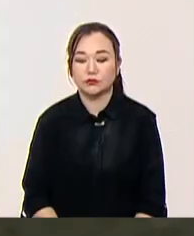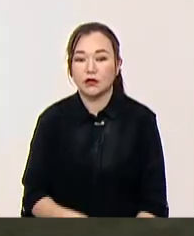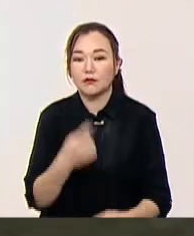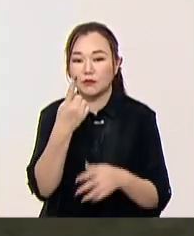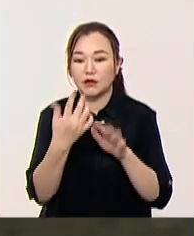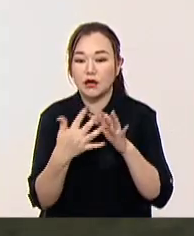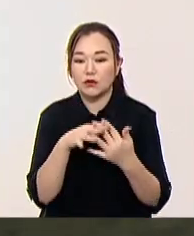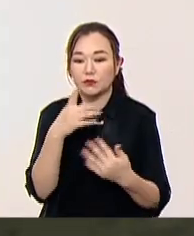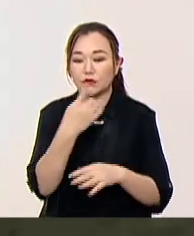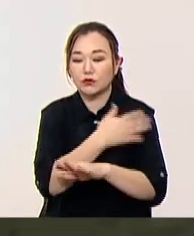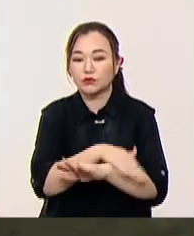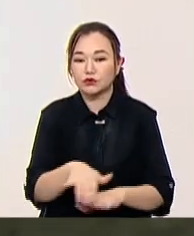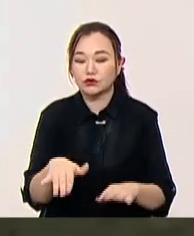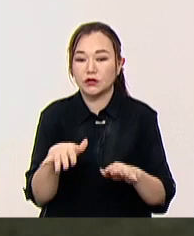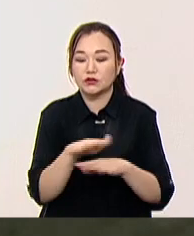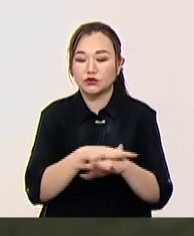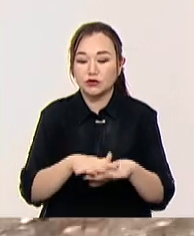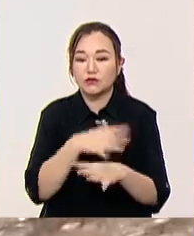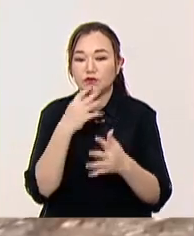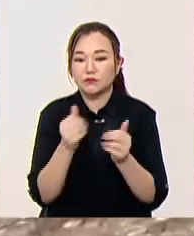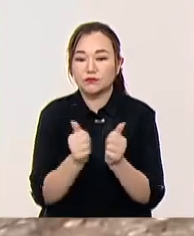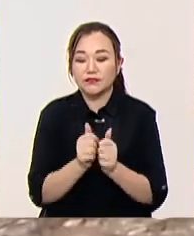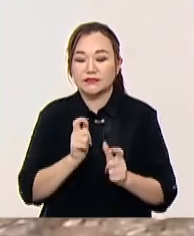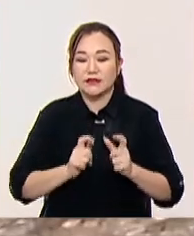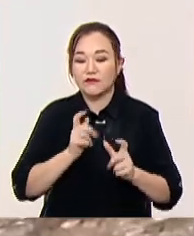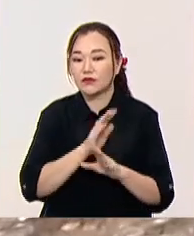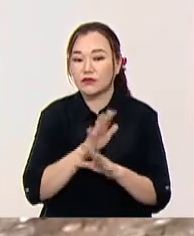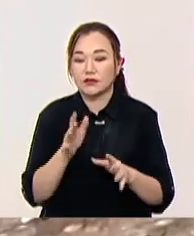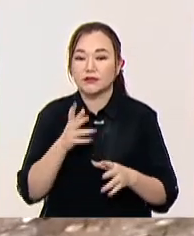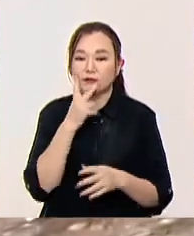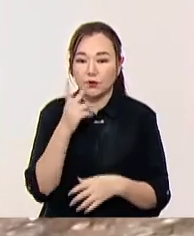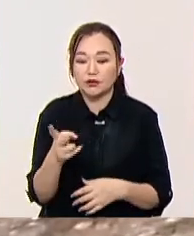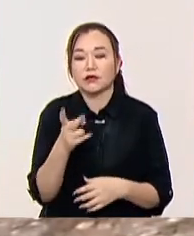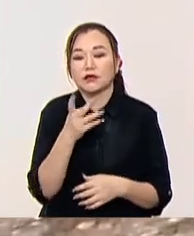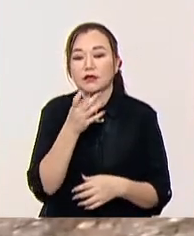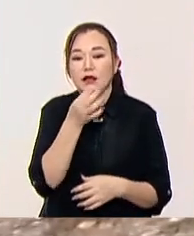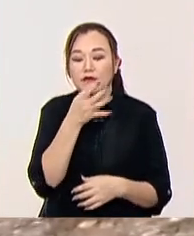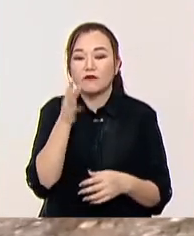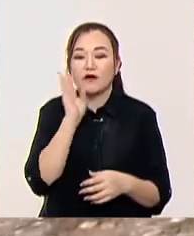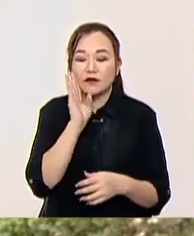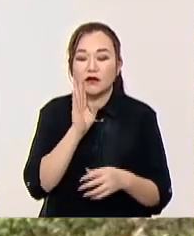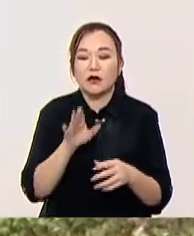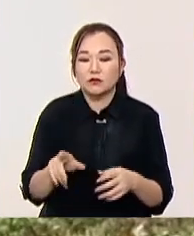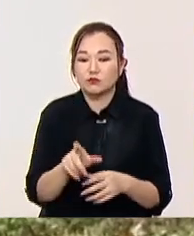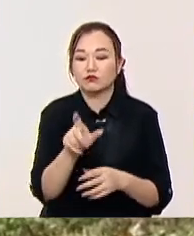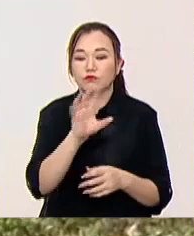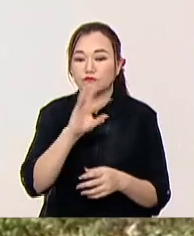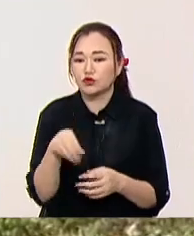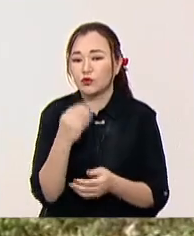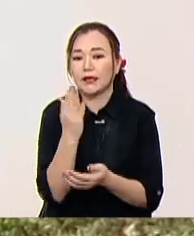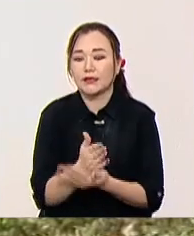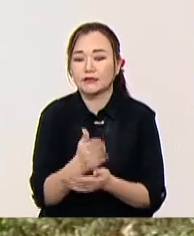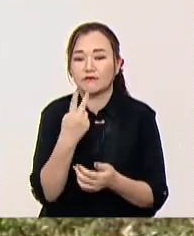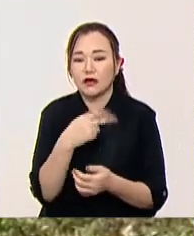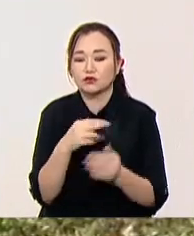Bir aul bir köşenin boyundağı jurt körşilerine kızganbasa da kızığa qaray. Sebebi olarda su da jol da barlığı var. Tek 20-ga joq